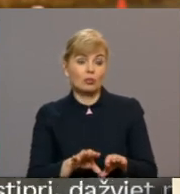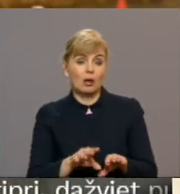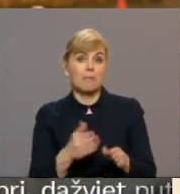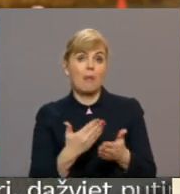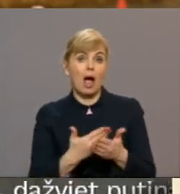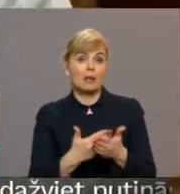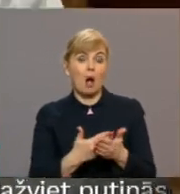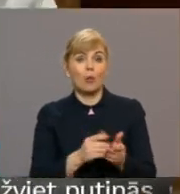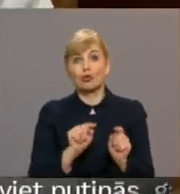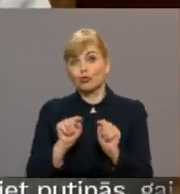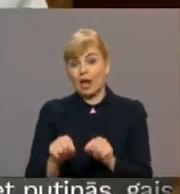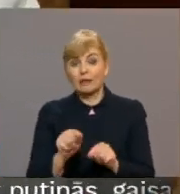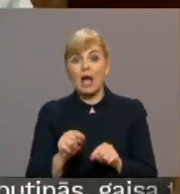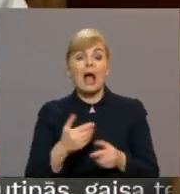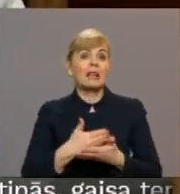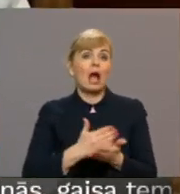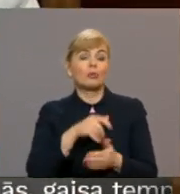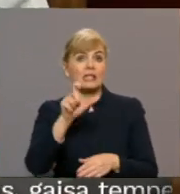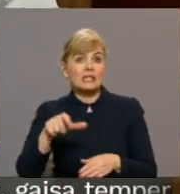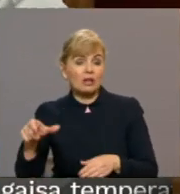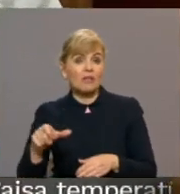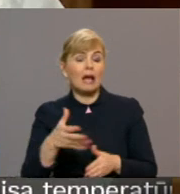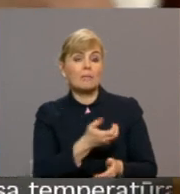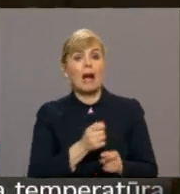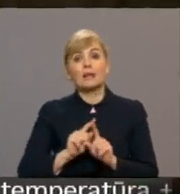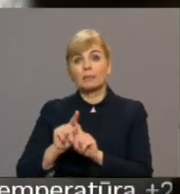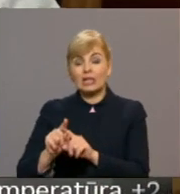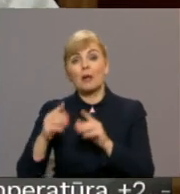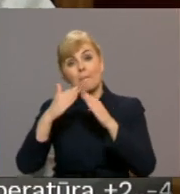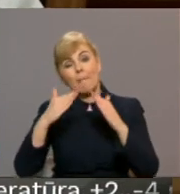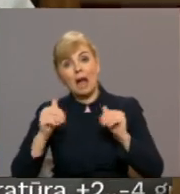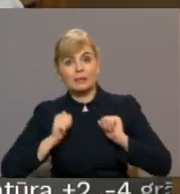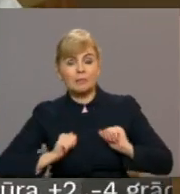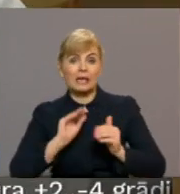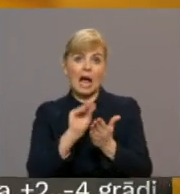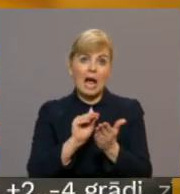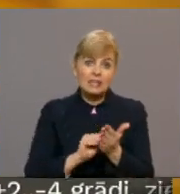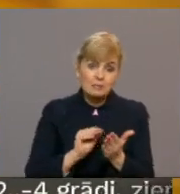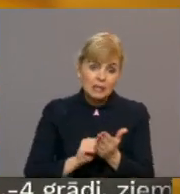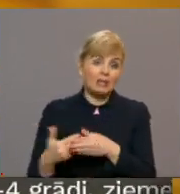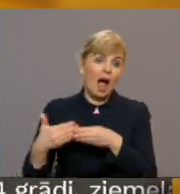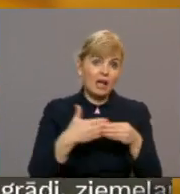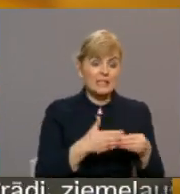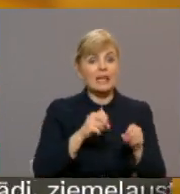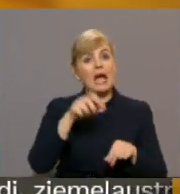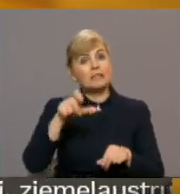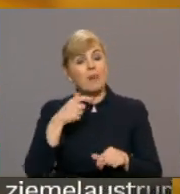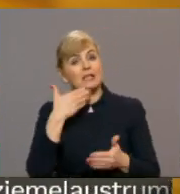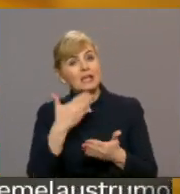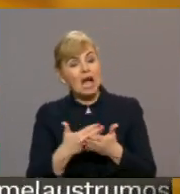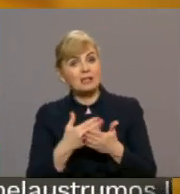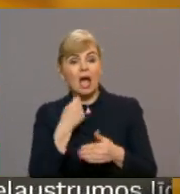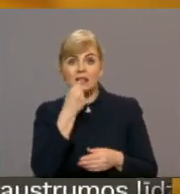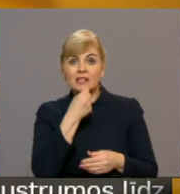paraugu šeit. Vairums cilvēki gan izvēlas testus paņemt līdzi, aizpildīt mājās un atnest atpakaļ. Speciālisti iesaka vislabāk